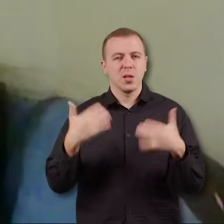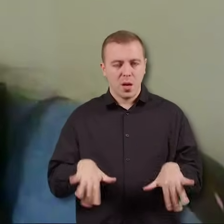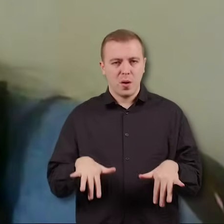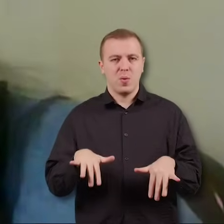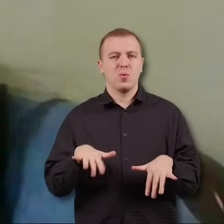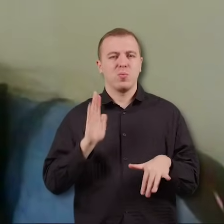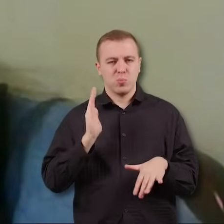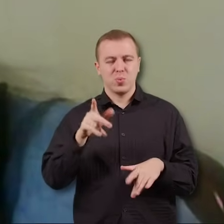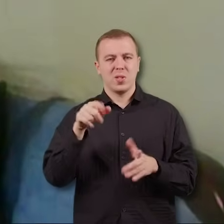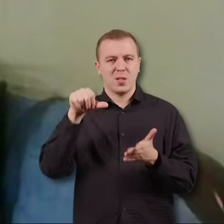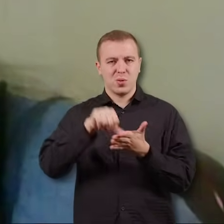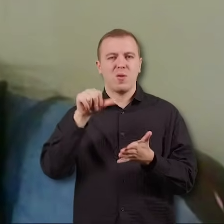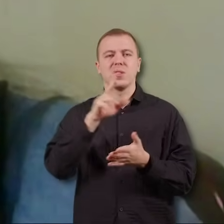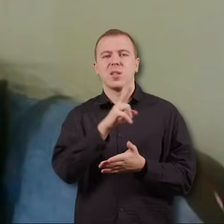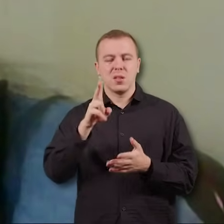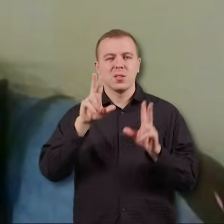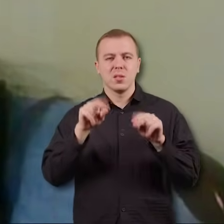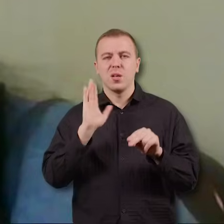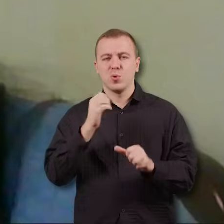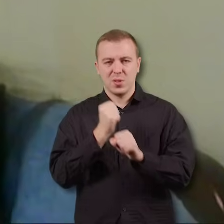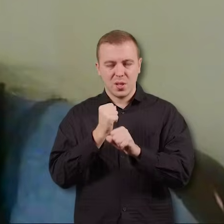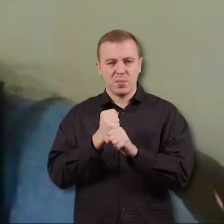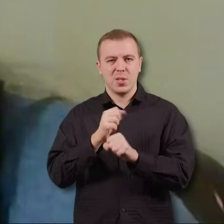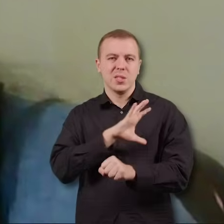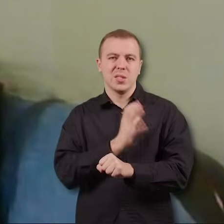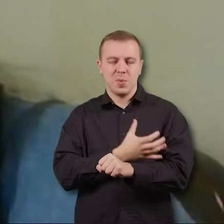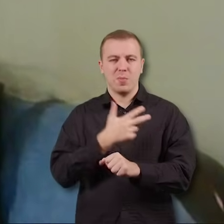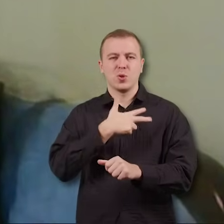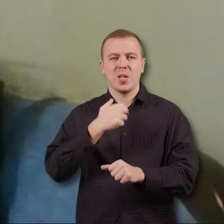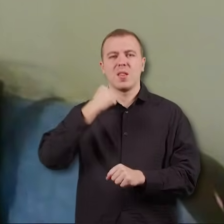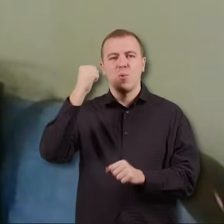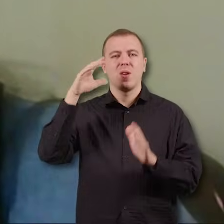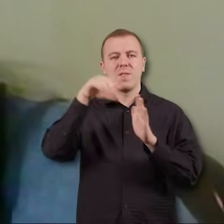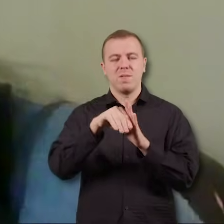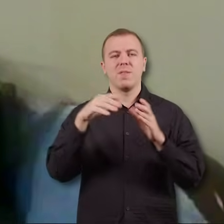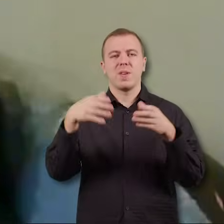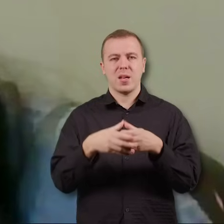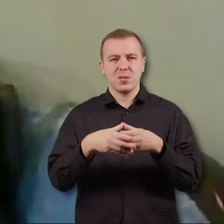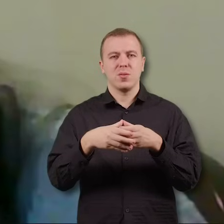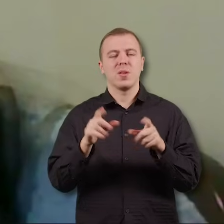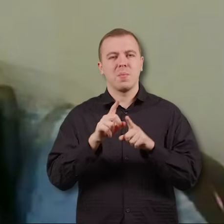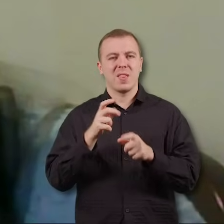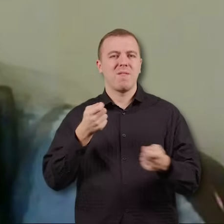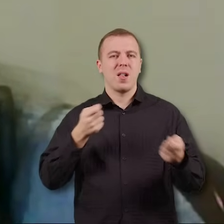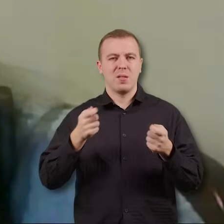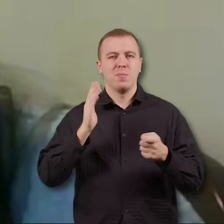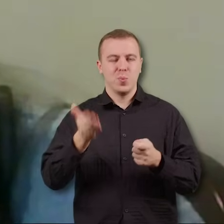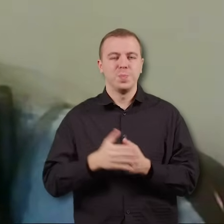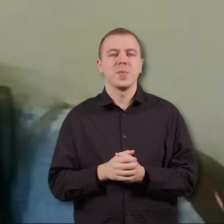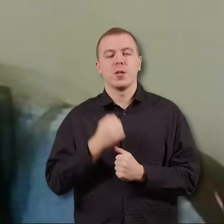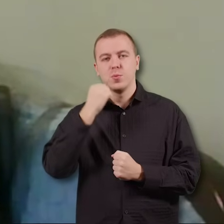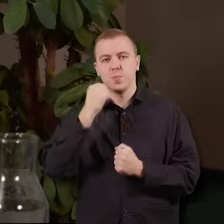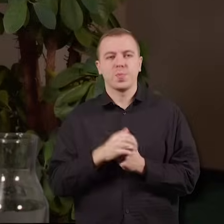tikrai būsiu tas atstovas, kuris dirbsiu stiproje socialdemokratų frakcijoje ir valdančioje daugumoje.